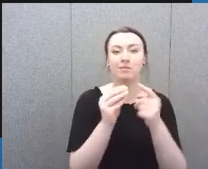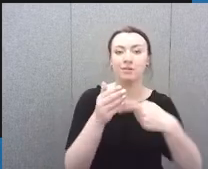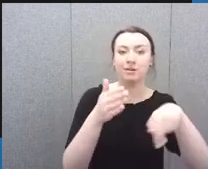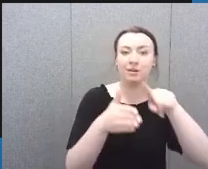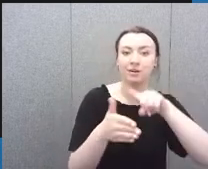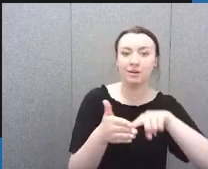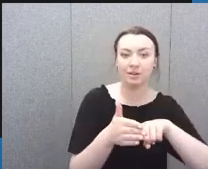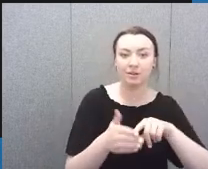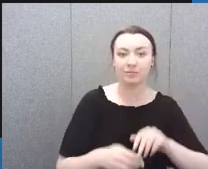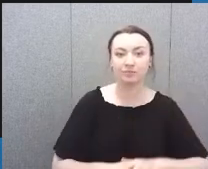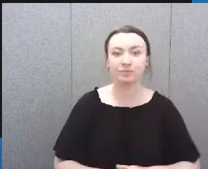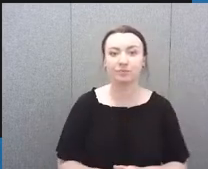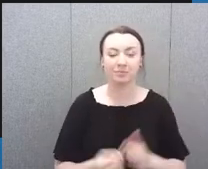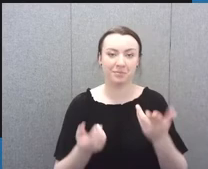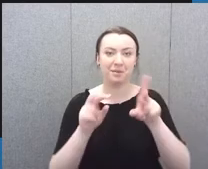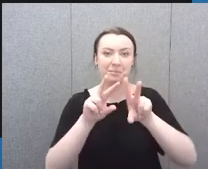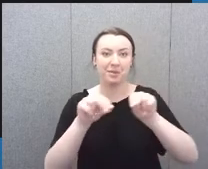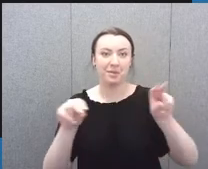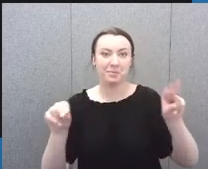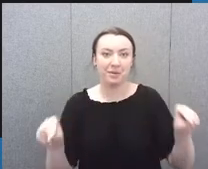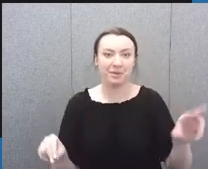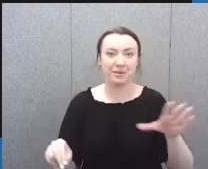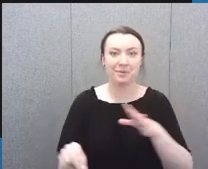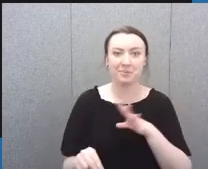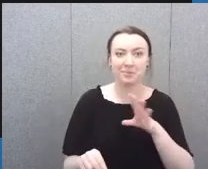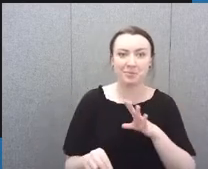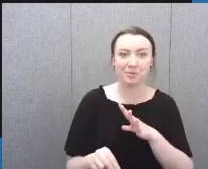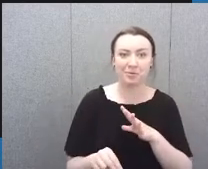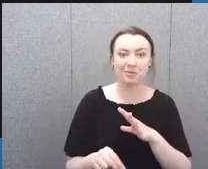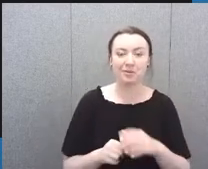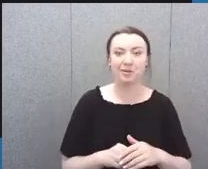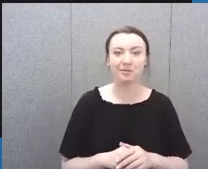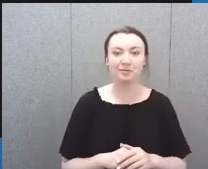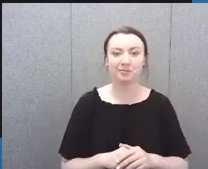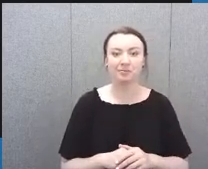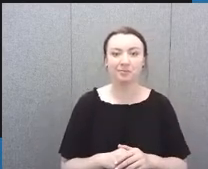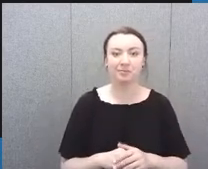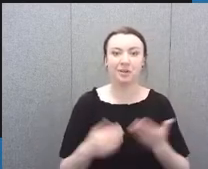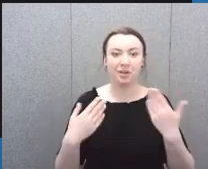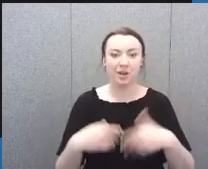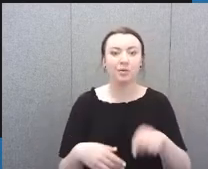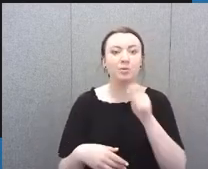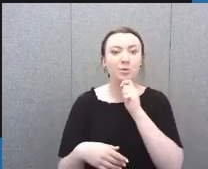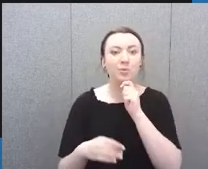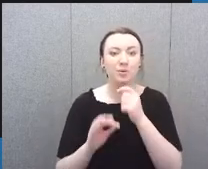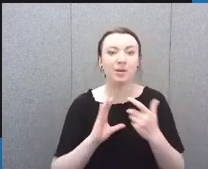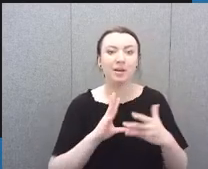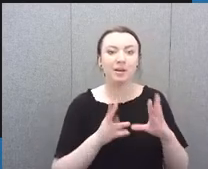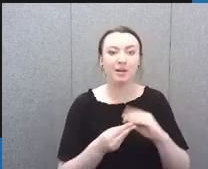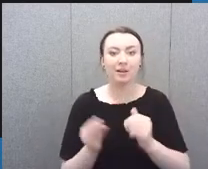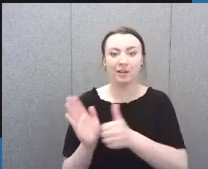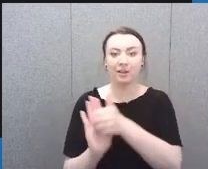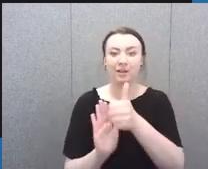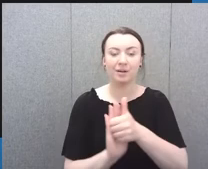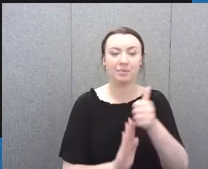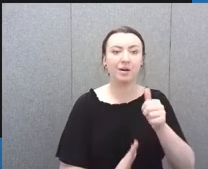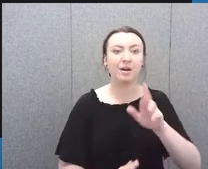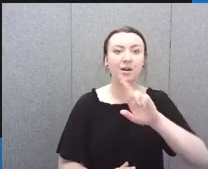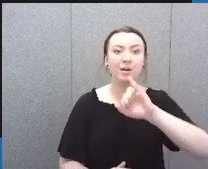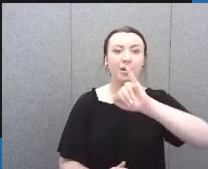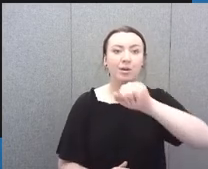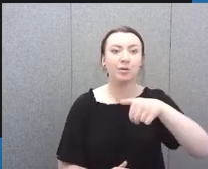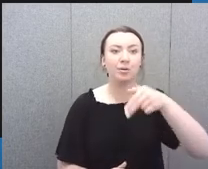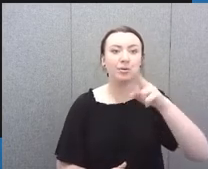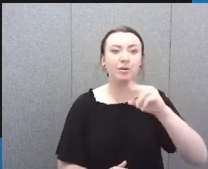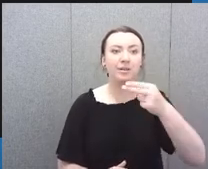вернуться к тому же вопросу, который уже прозвучал и который, по-моему, мы уже и ответили на этот вопрос,